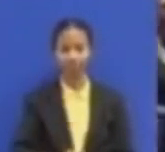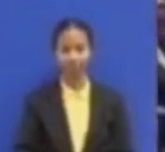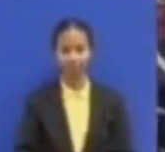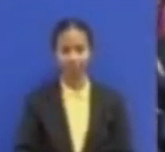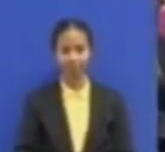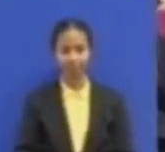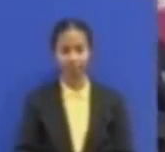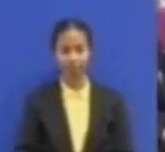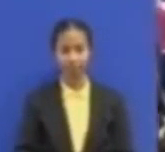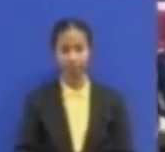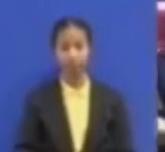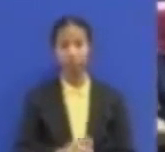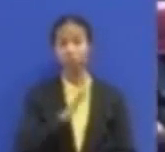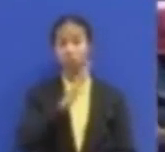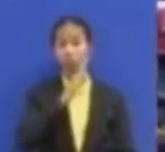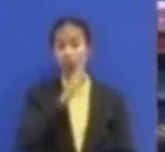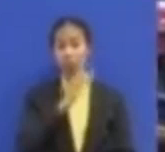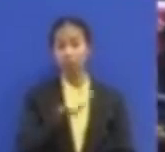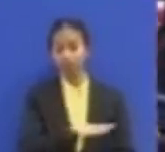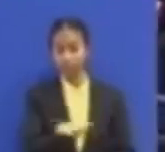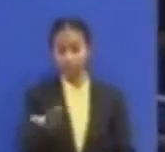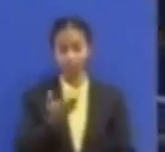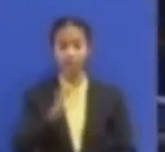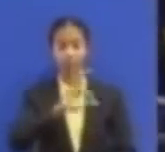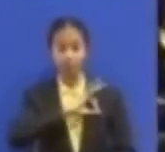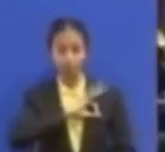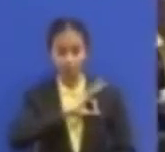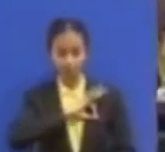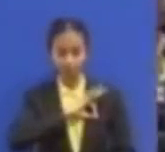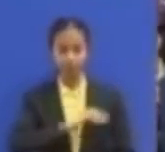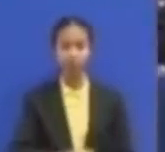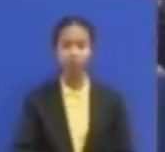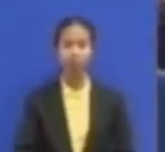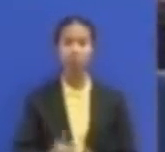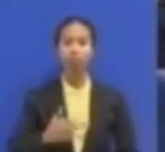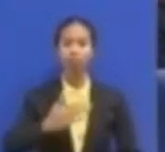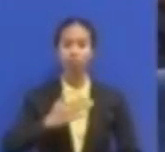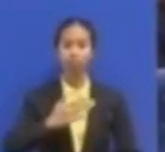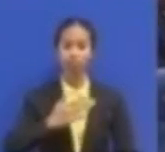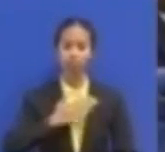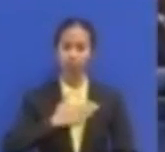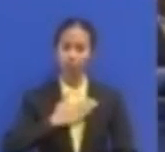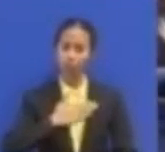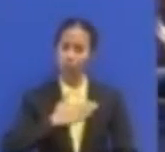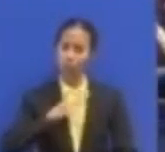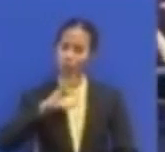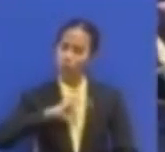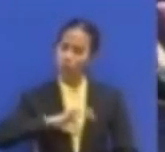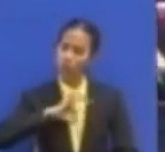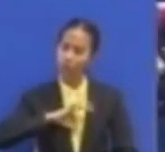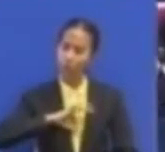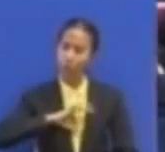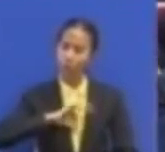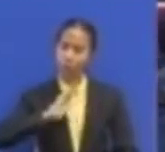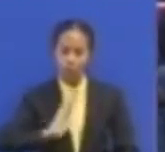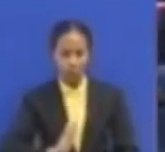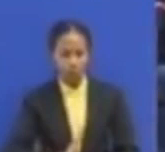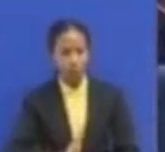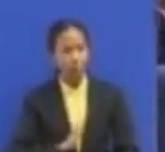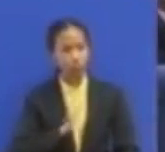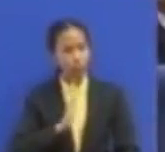ท่านสมาชิกที่เคารพผมรู้สึกเป็นเกียรติอย่างยิ่งนะในวันนี้